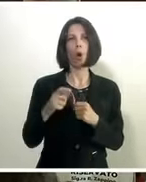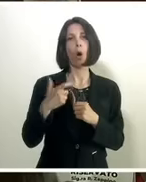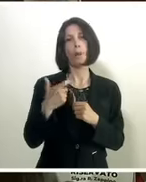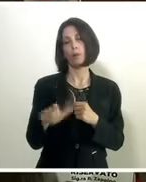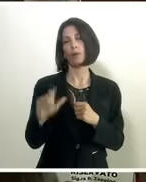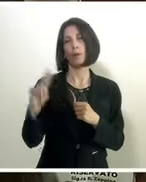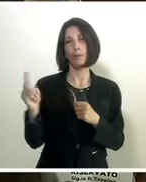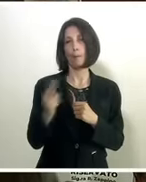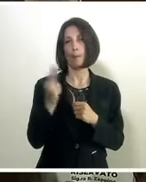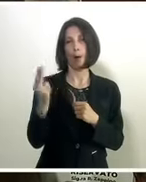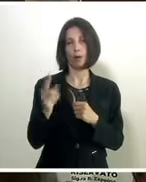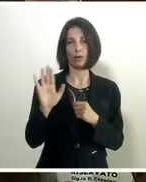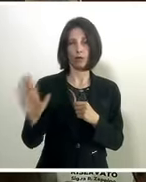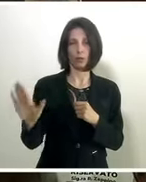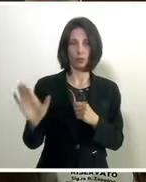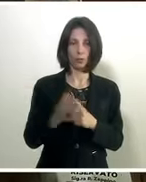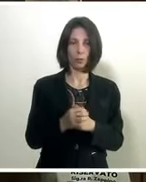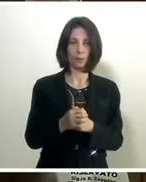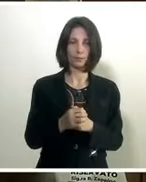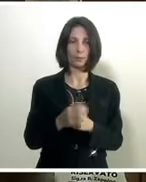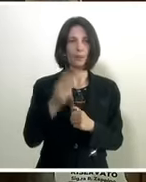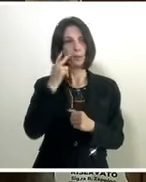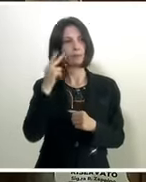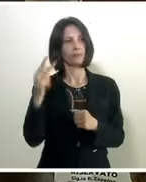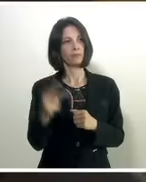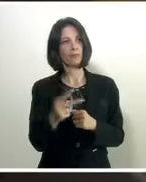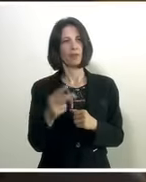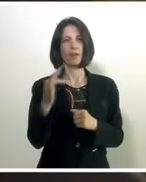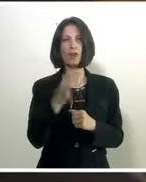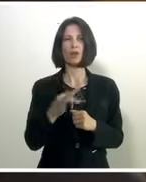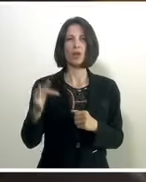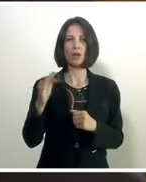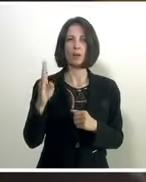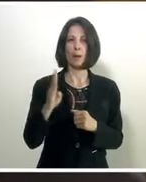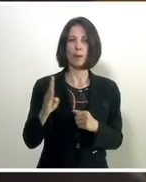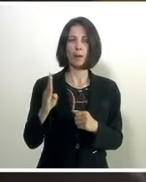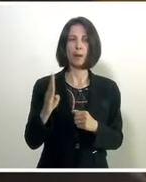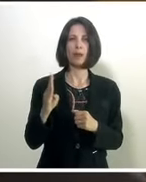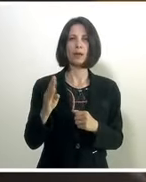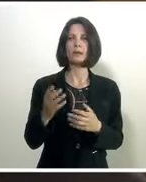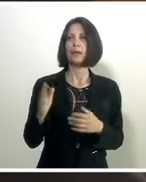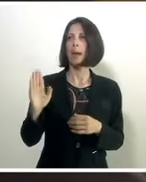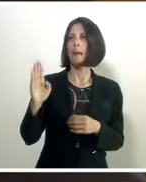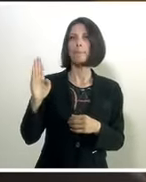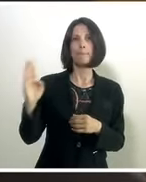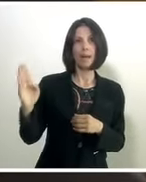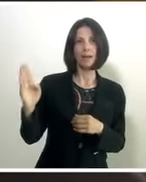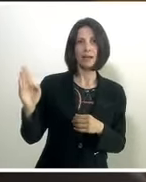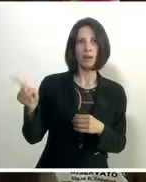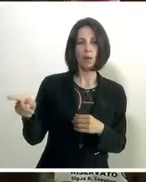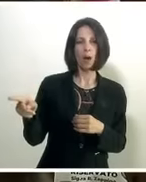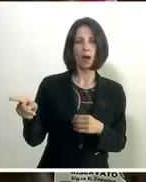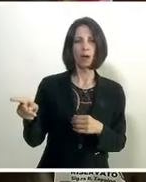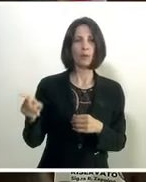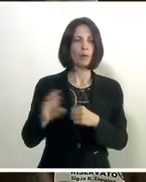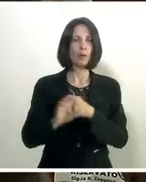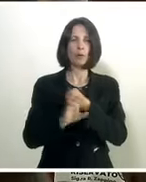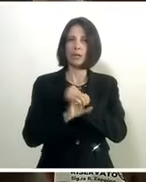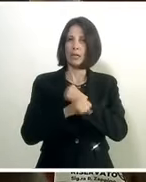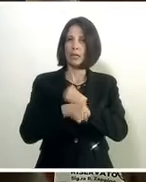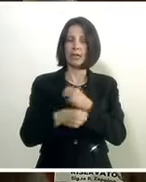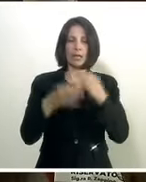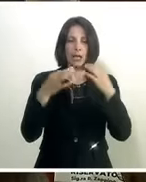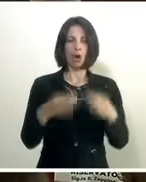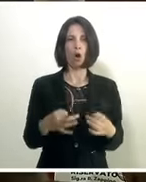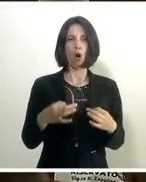scomparsa come osservato da Francesco Barbagallo per linguere l'espressione di una politica fatta di civili e di rigore intellettuale e morale